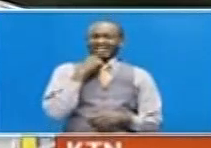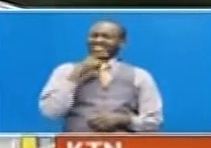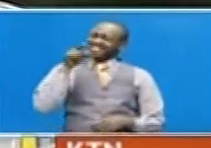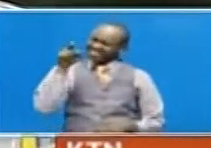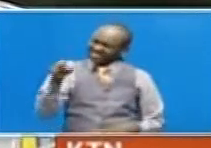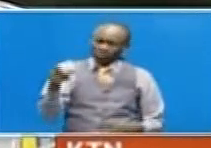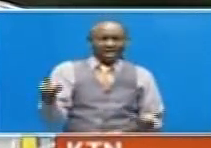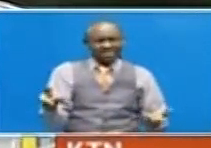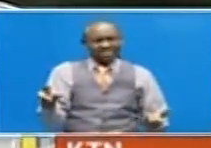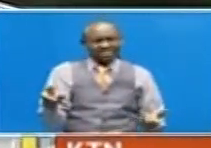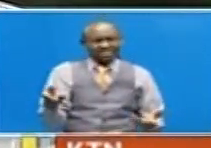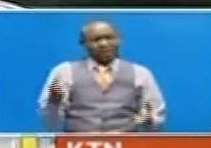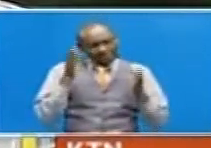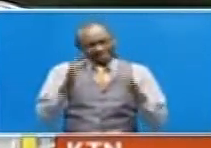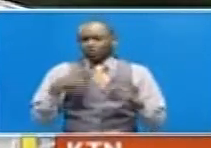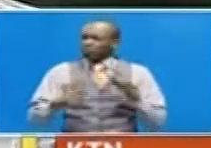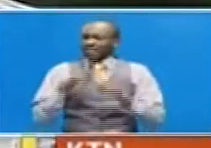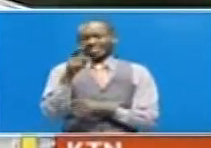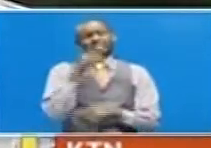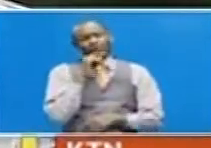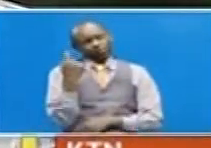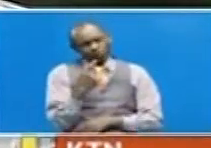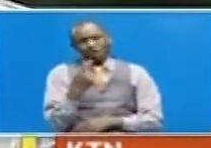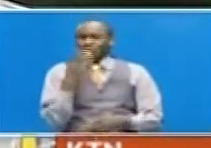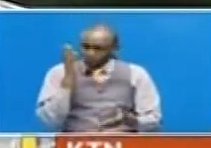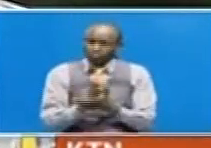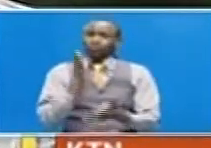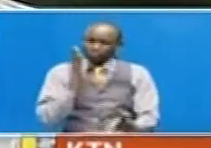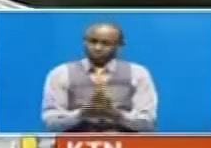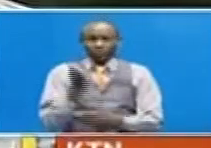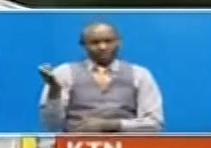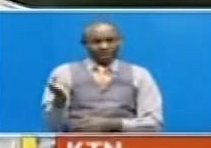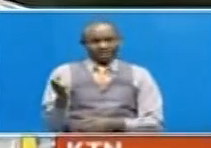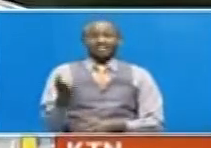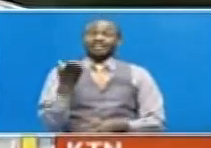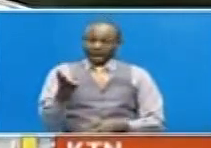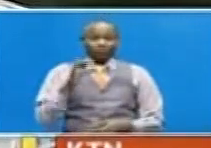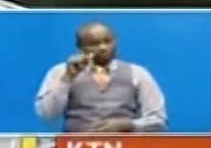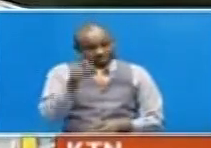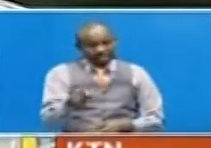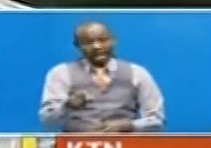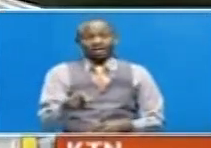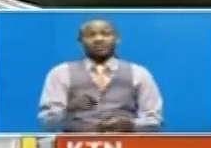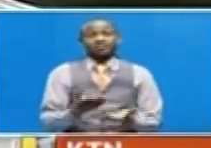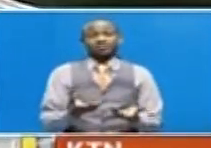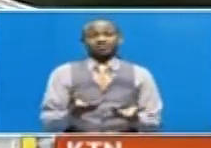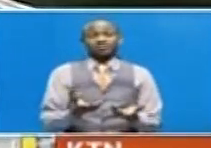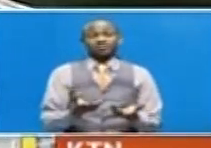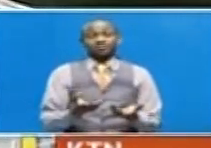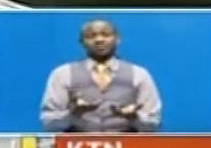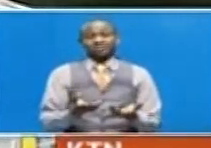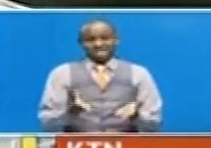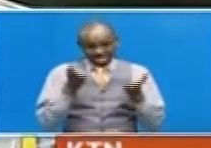sasa vile mwenye alimwambia waliua huyu mtoto, kumbe ilikuwa ya kweli. Sasa ikaendelea hivyo. Sasa